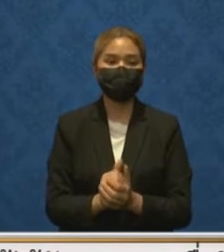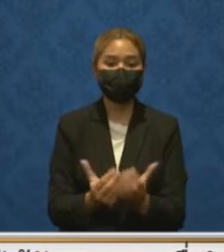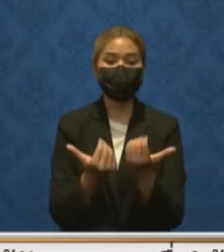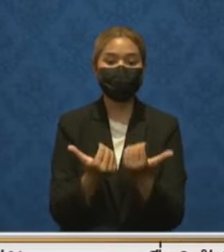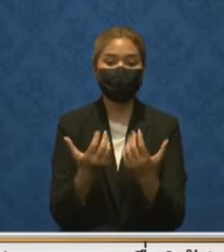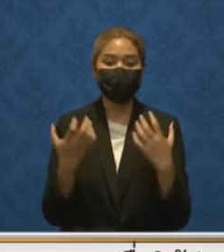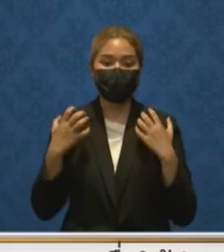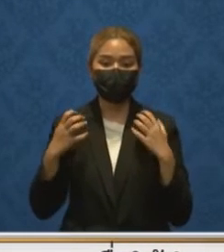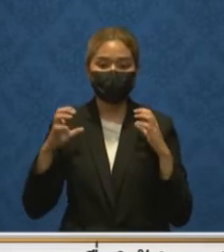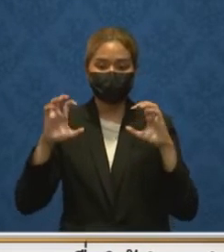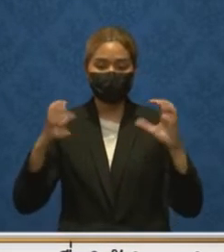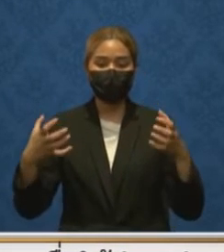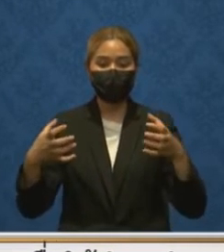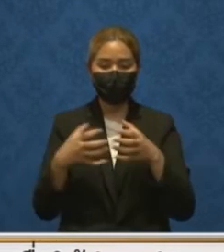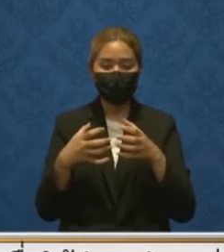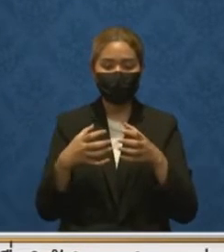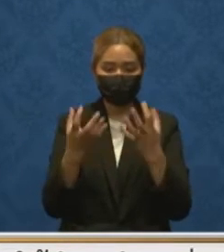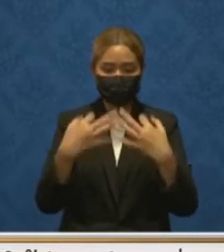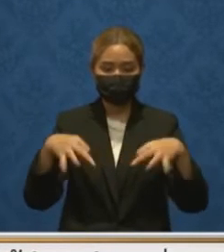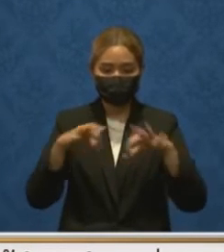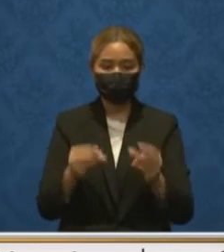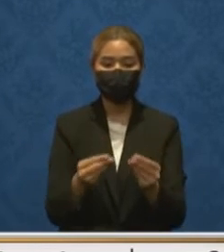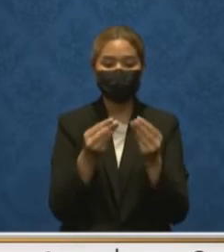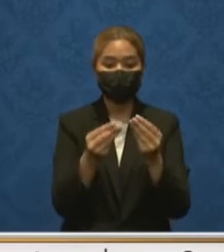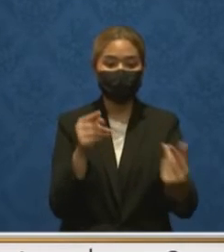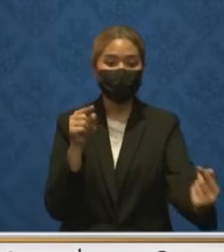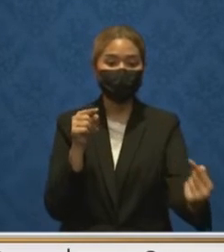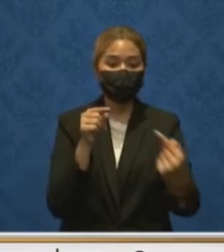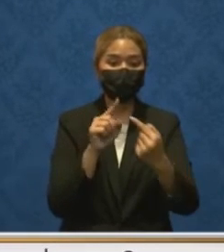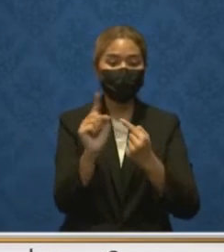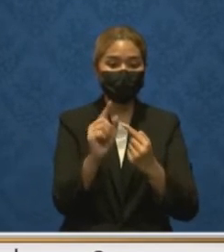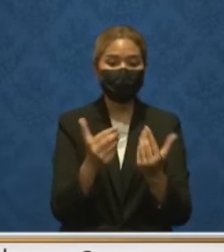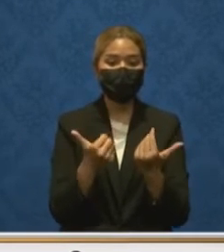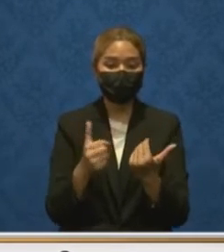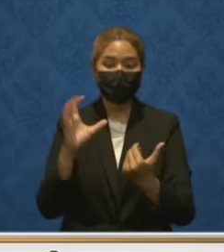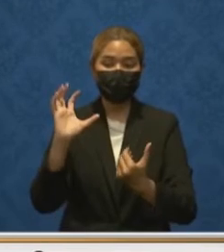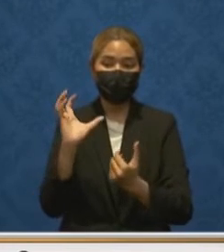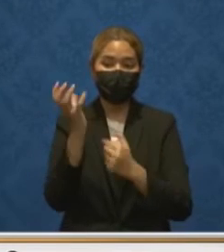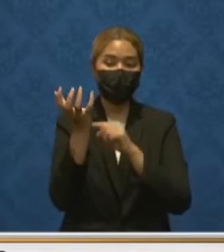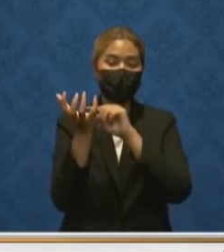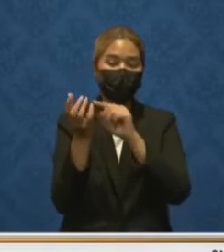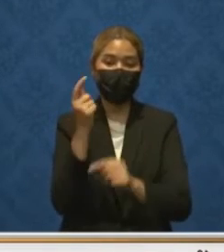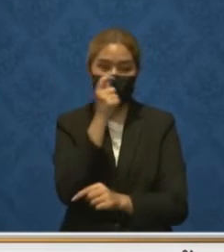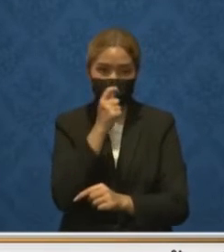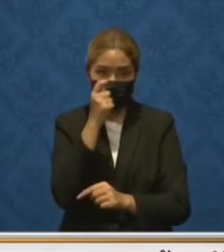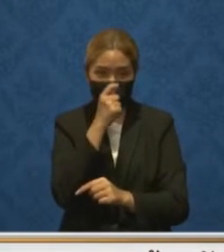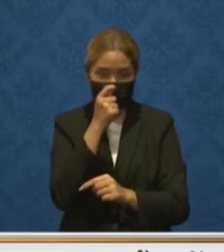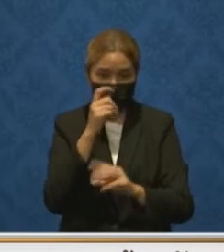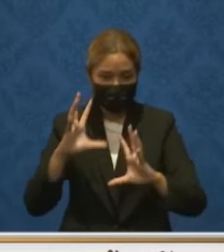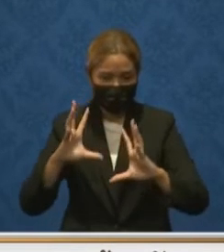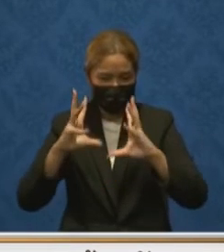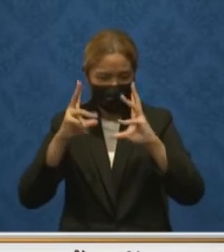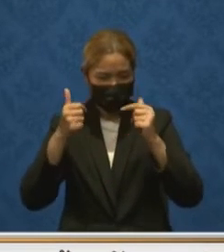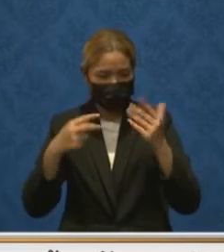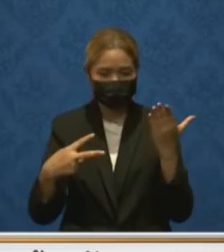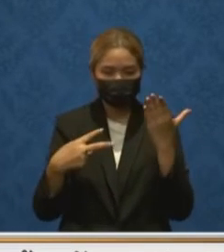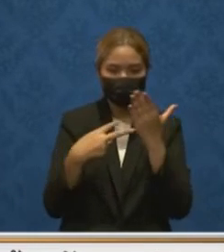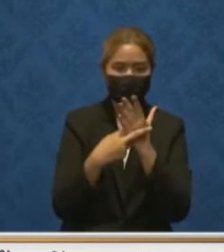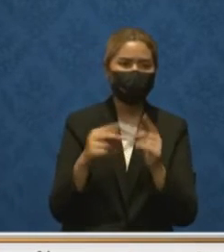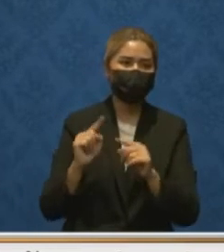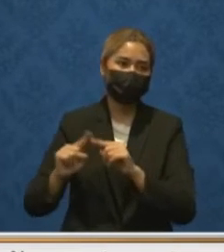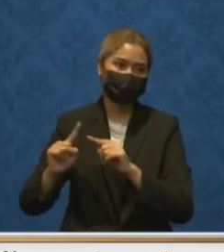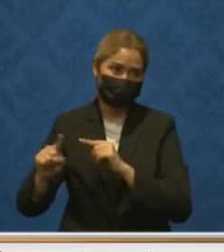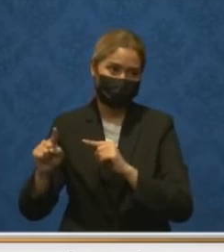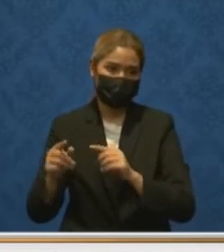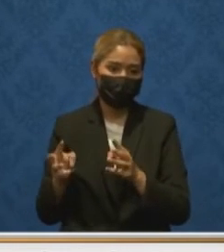ี่รัฐบาลให้ความสำคัญในยามที่โลกขาดอาหารเราก็ได้มีการดำเนินการมาตงกบต้นแล้ครับ